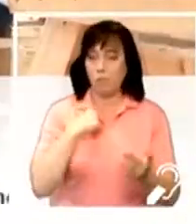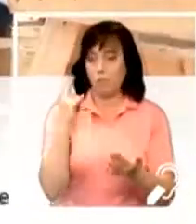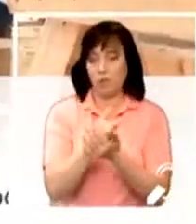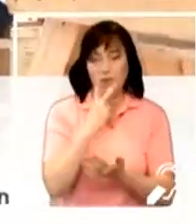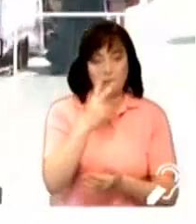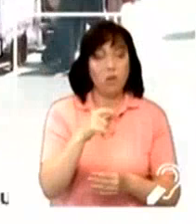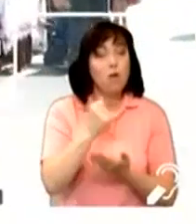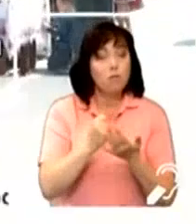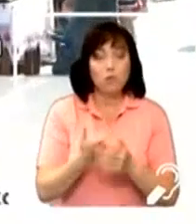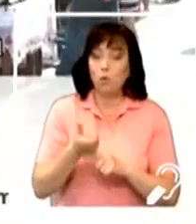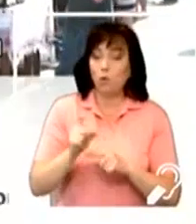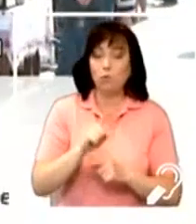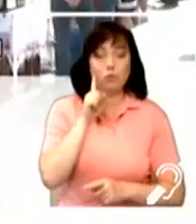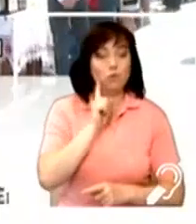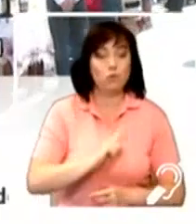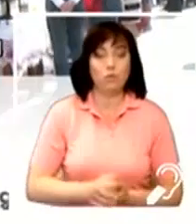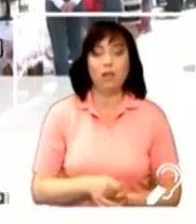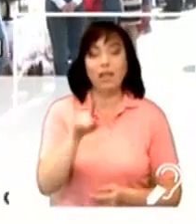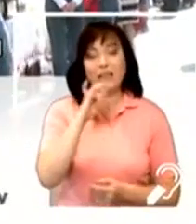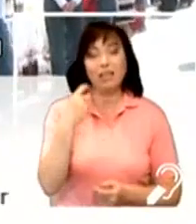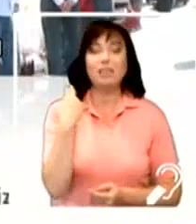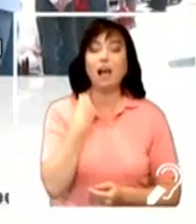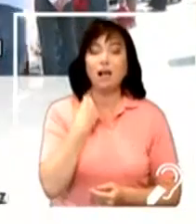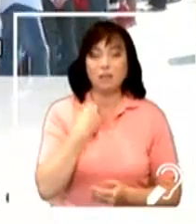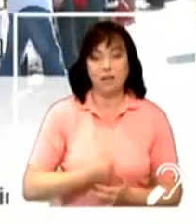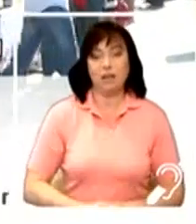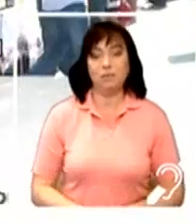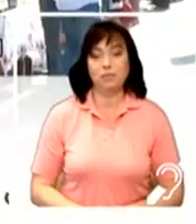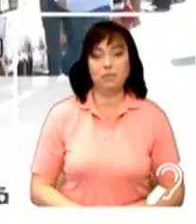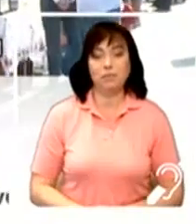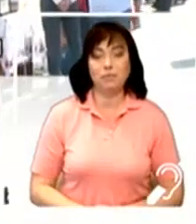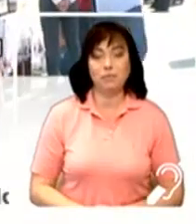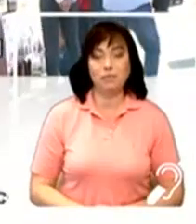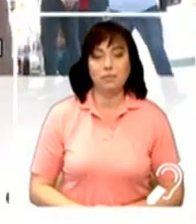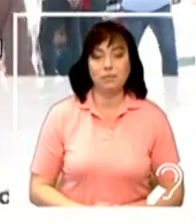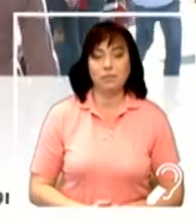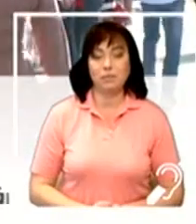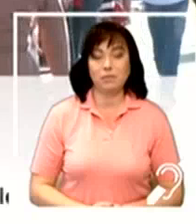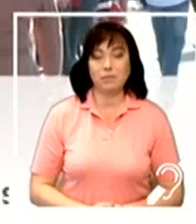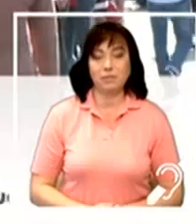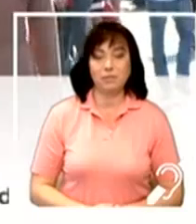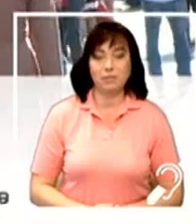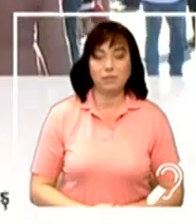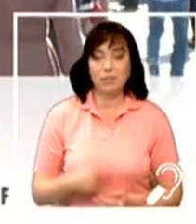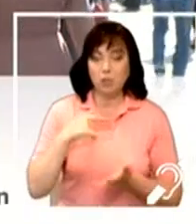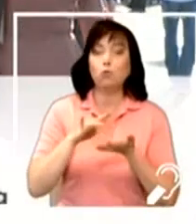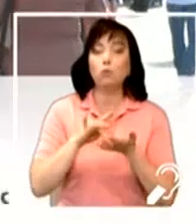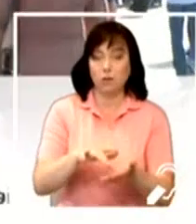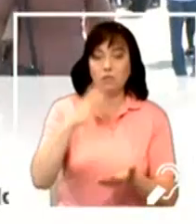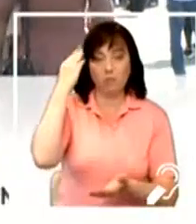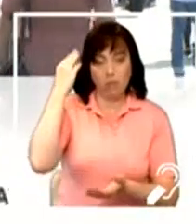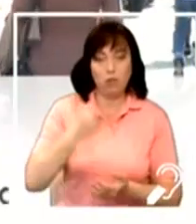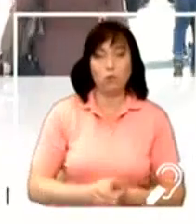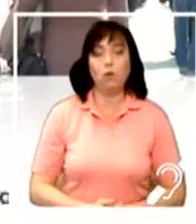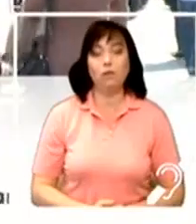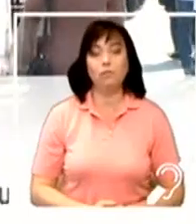вкусно. I'm from England, from London or near London, and I'm a tourist in Moldova, and yeah, I'm